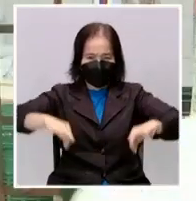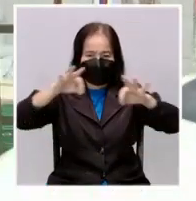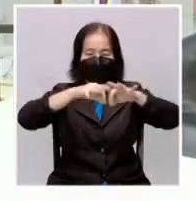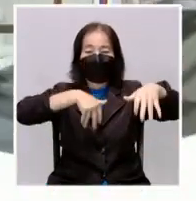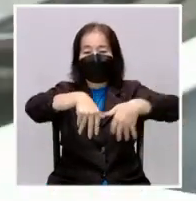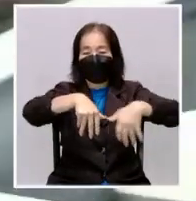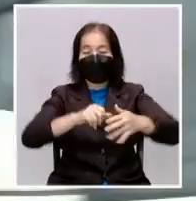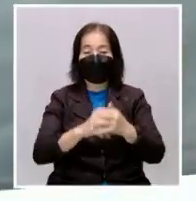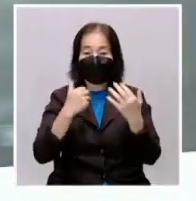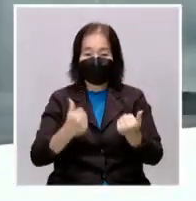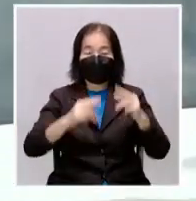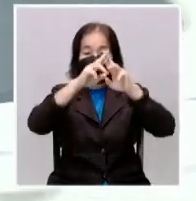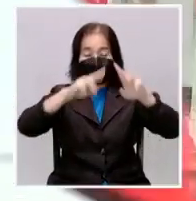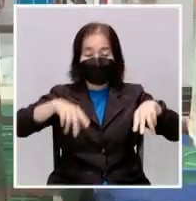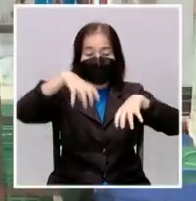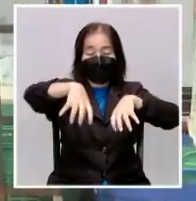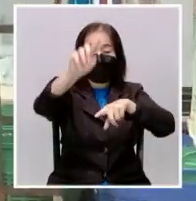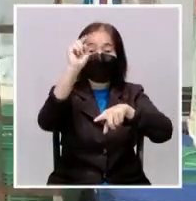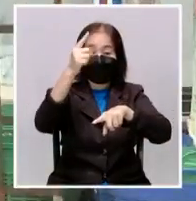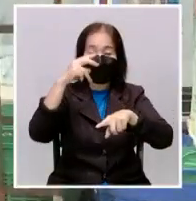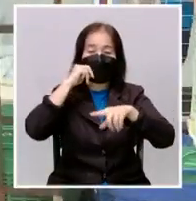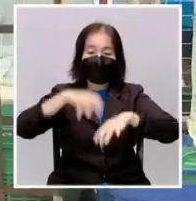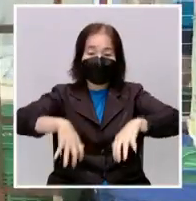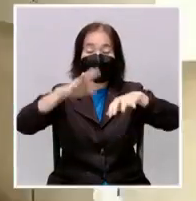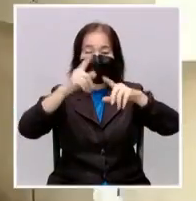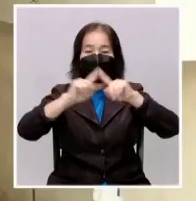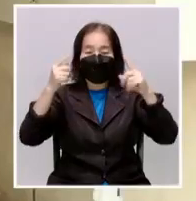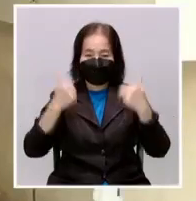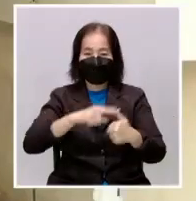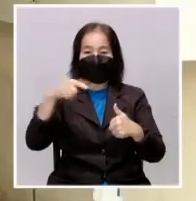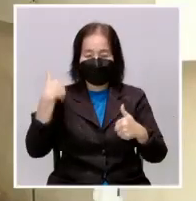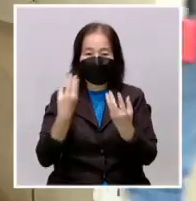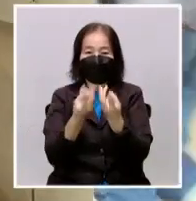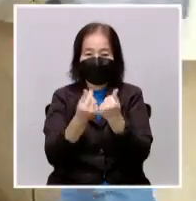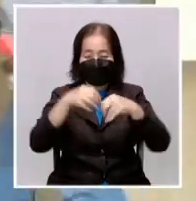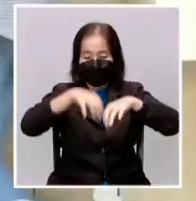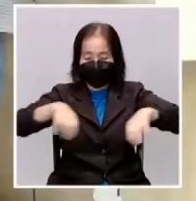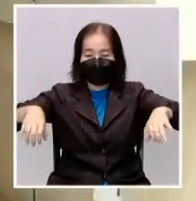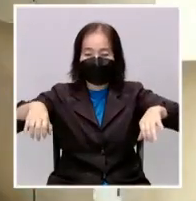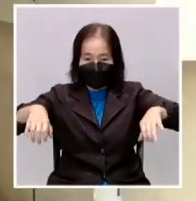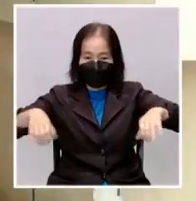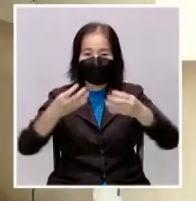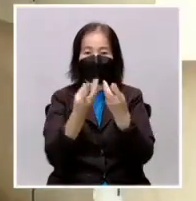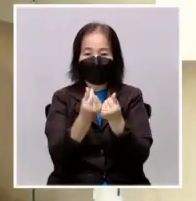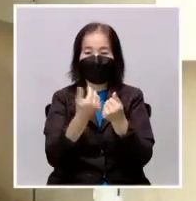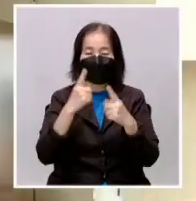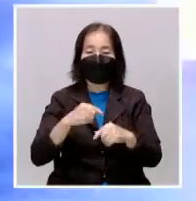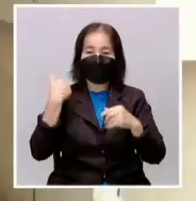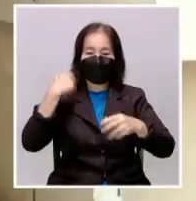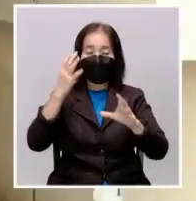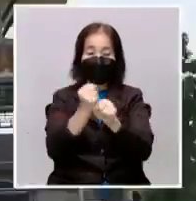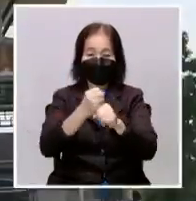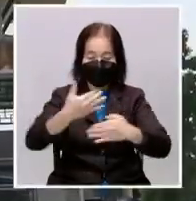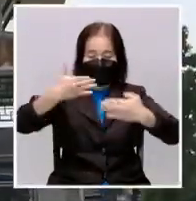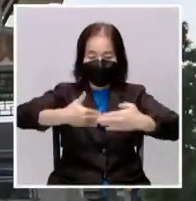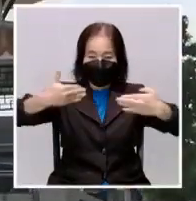ขณะที่ร้านค้าฝั่งตลาดใหม่ค่ะถึงน้ำท่วมไม่ถึงก็เตรียมรับมือนำกระสอบทรายมาวางกั้นหน้าร้านพร้อมก่อกำแพงปูนขึ้นม